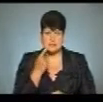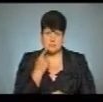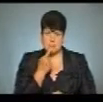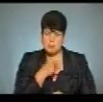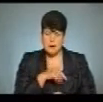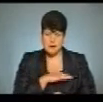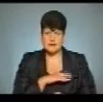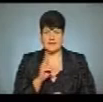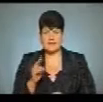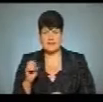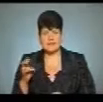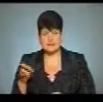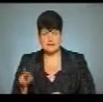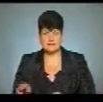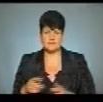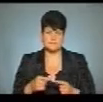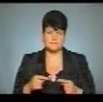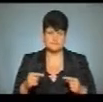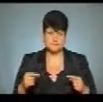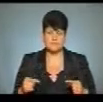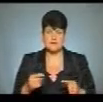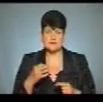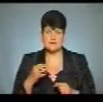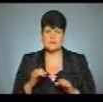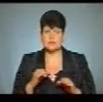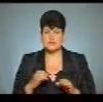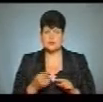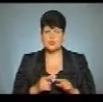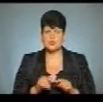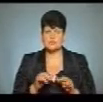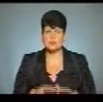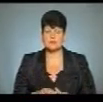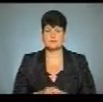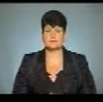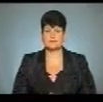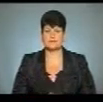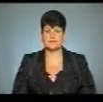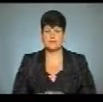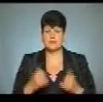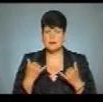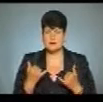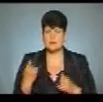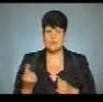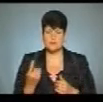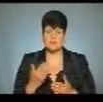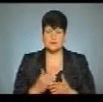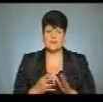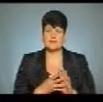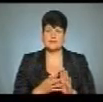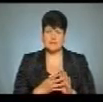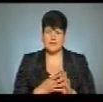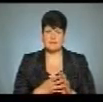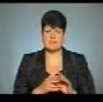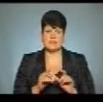Рунді, Індії та країнах Середньої Азії, повідомив керівник цього закладу Станіслав Шинкарьов. Нині в області діє 9